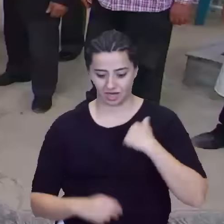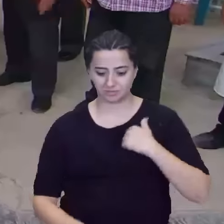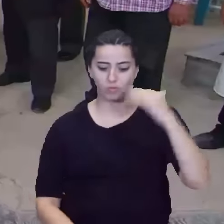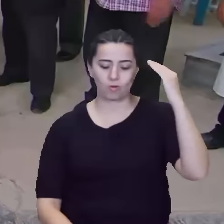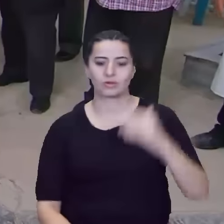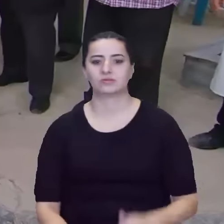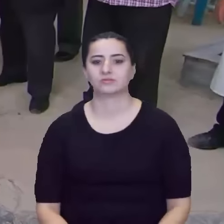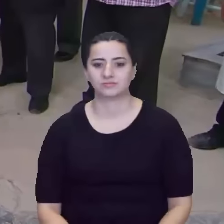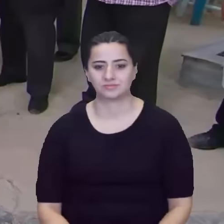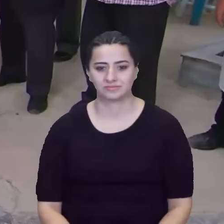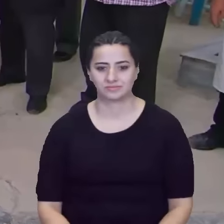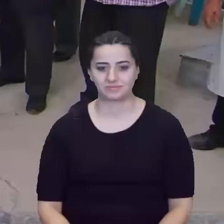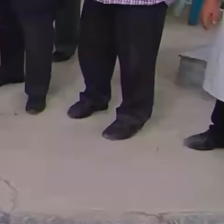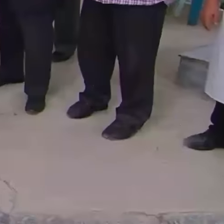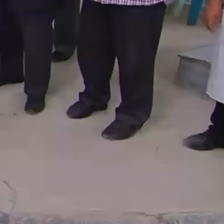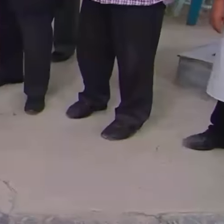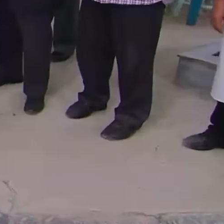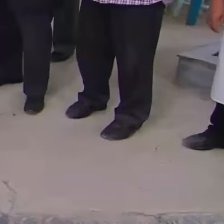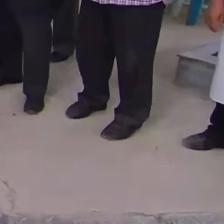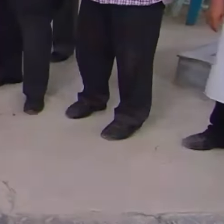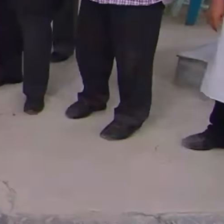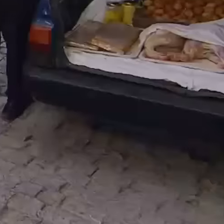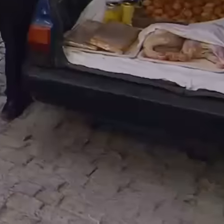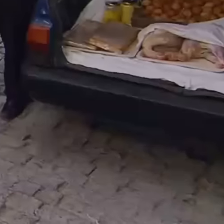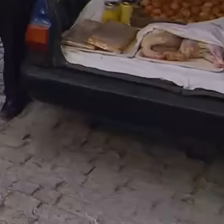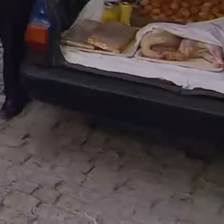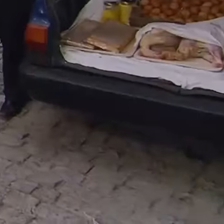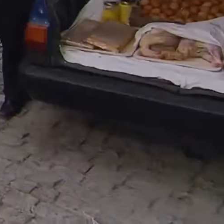İkisinin de boylarını gösterdi. Erzurum kısa, Kars uzun.